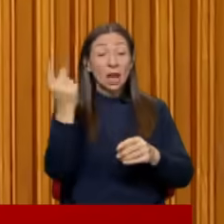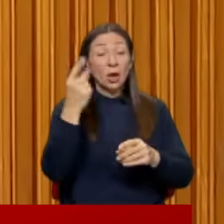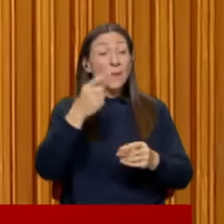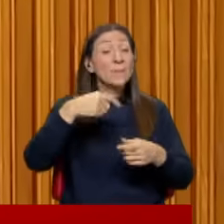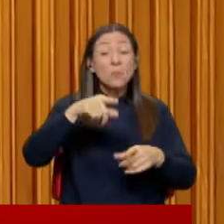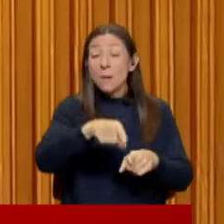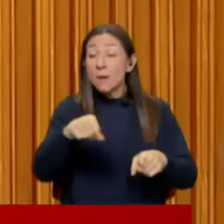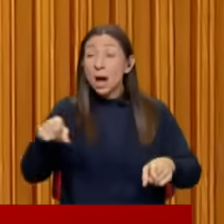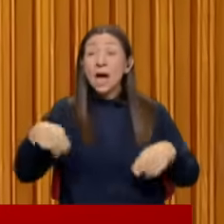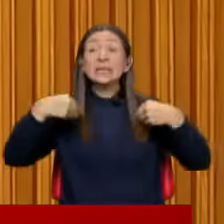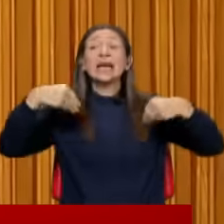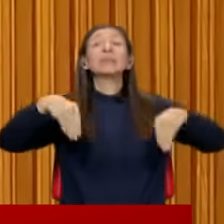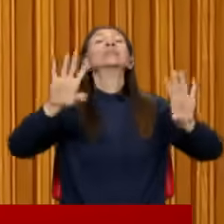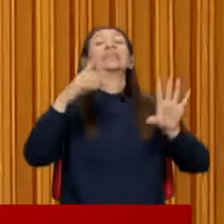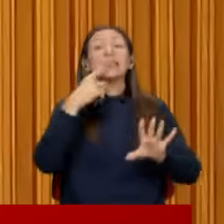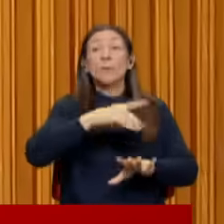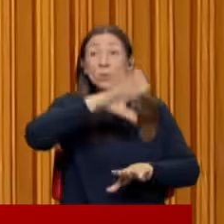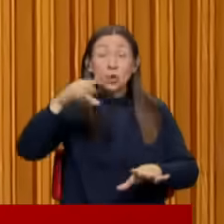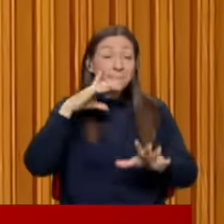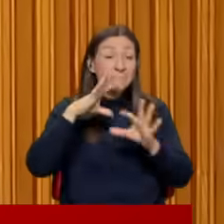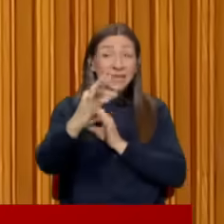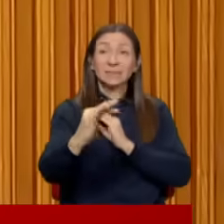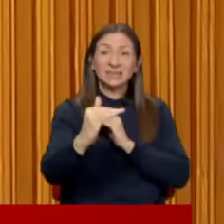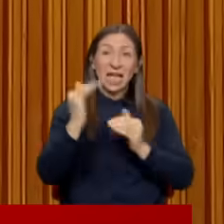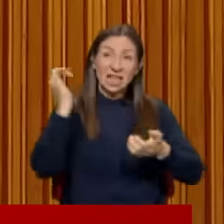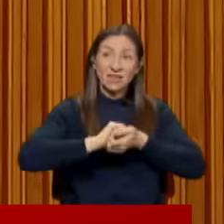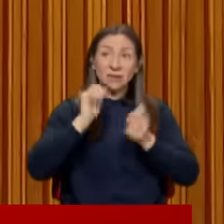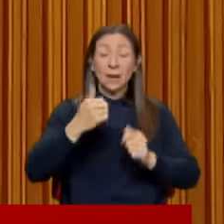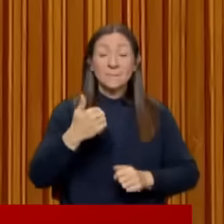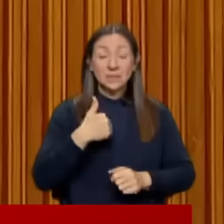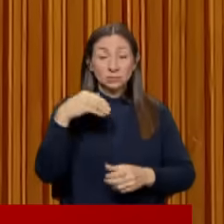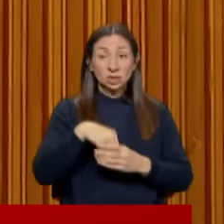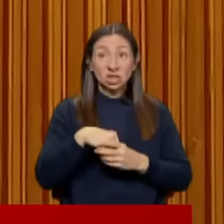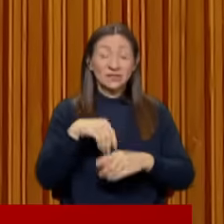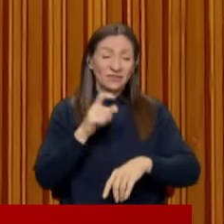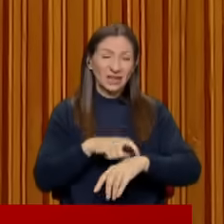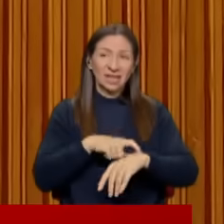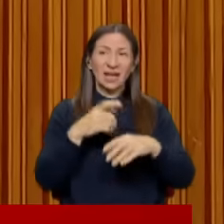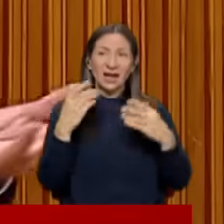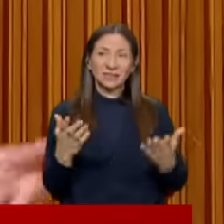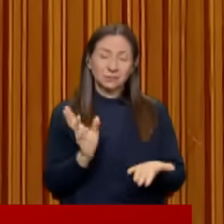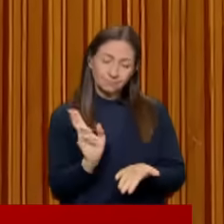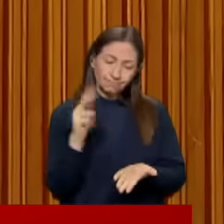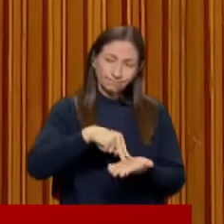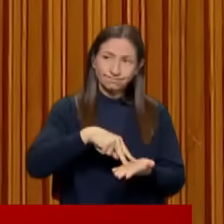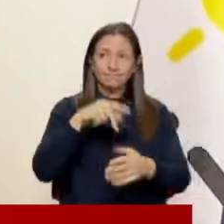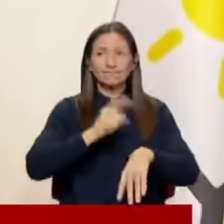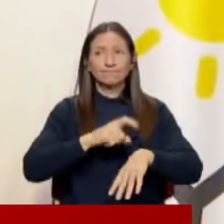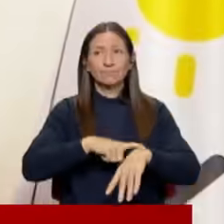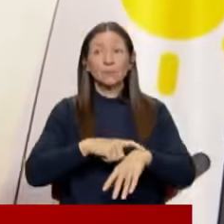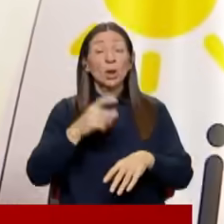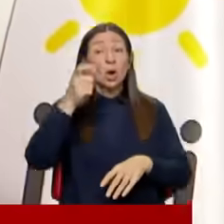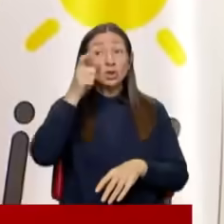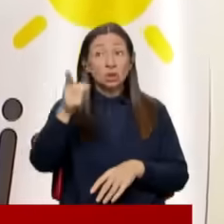helikopterden pazarlamasın diye bütün milletimizle ittifak yapacağız. Bizim için de vakit artık ayağa kalkma vaktidir.